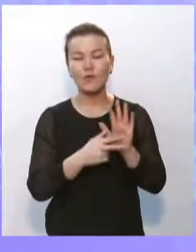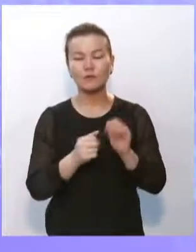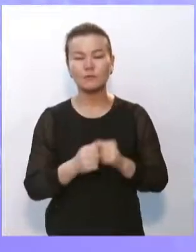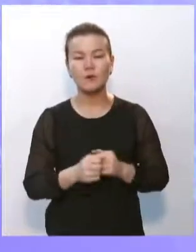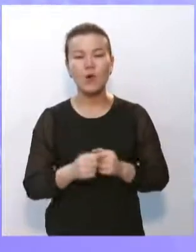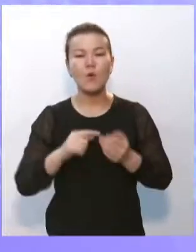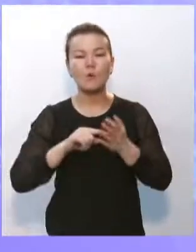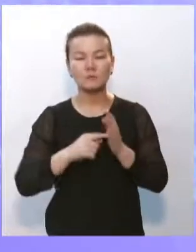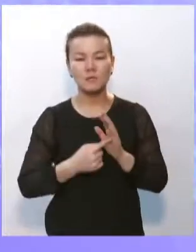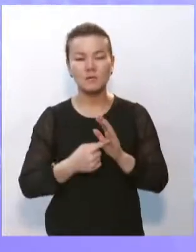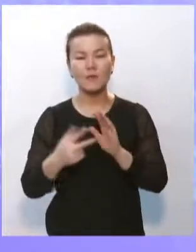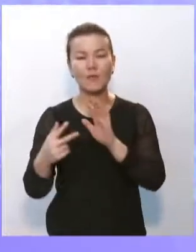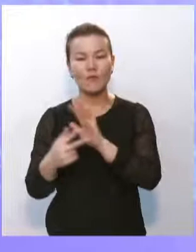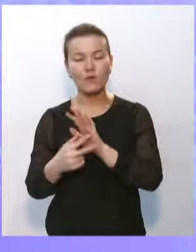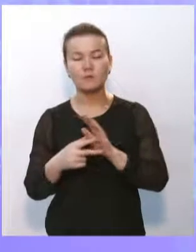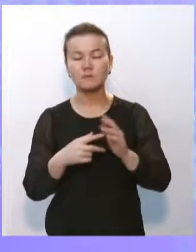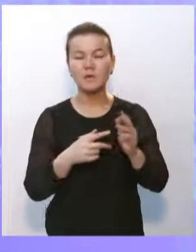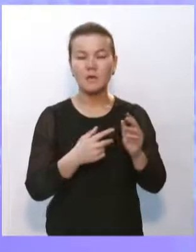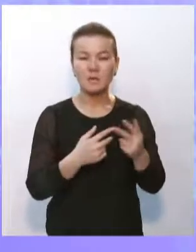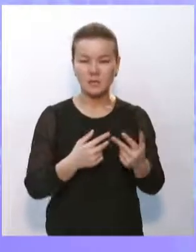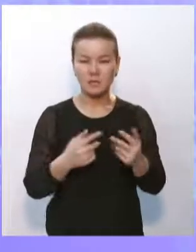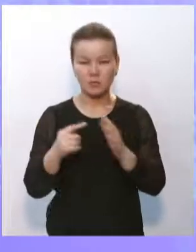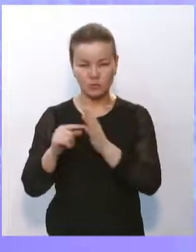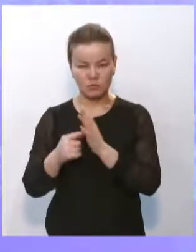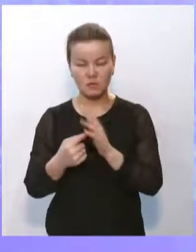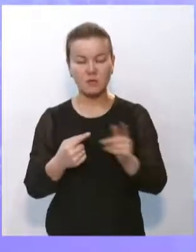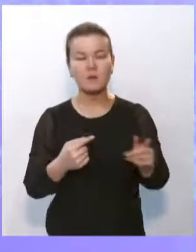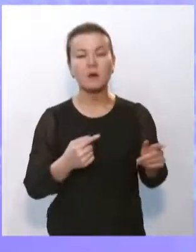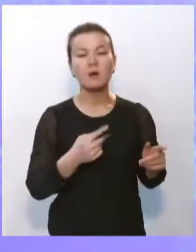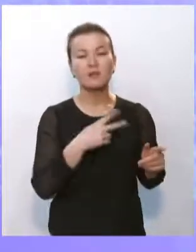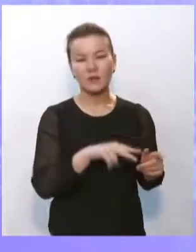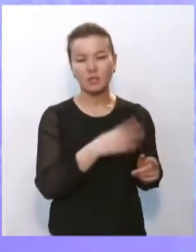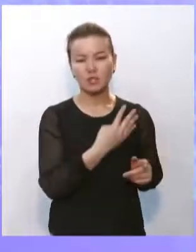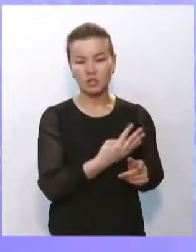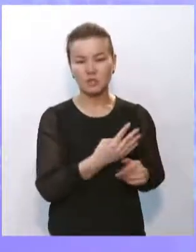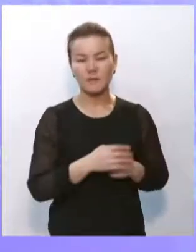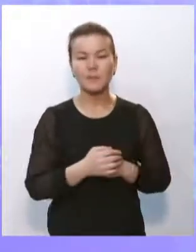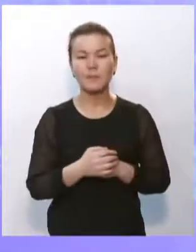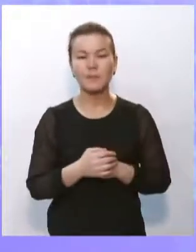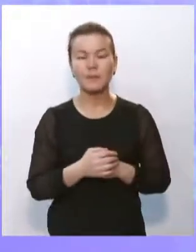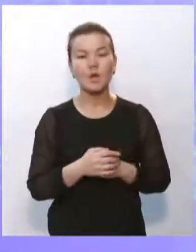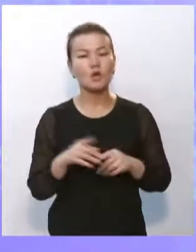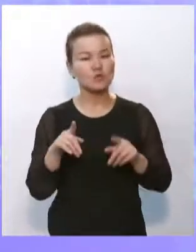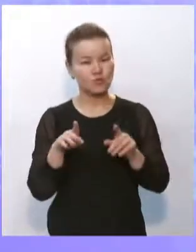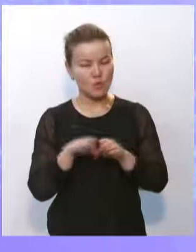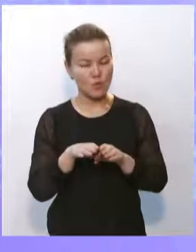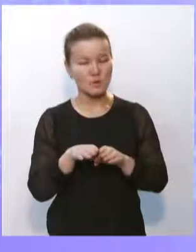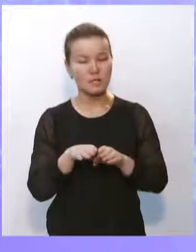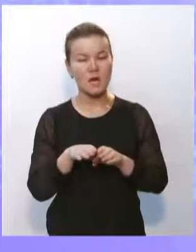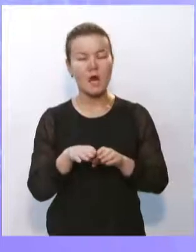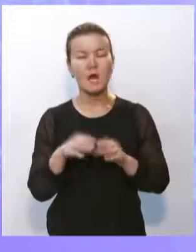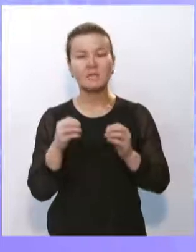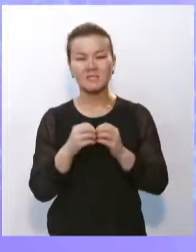умножаем 8 на 3 получаем 24 столько десятков